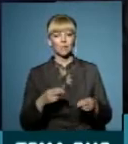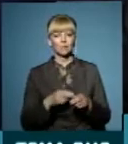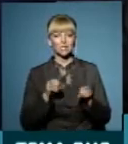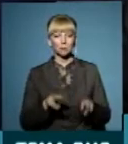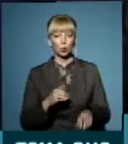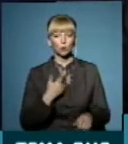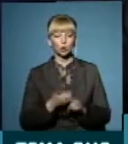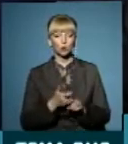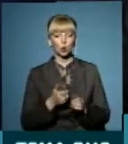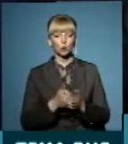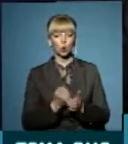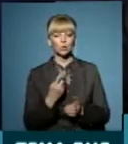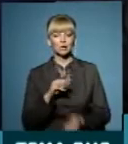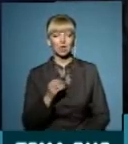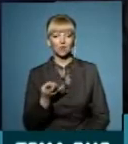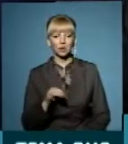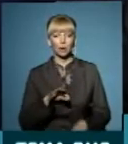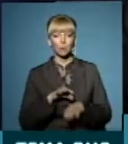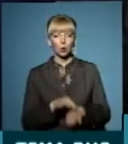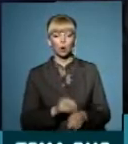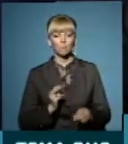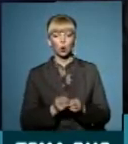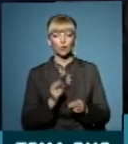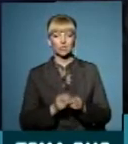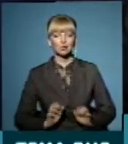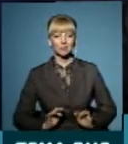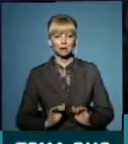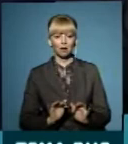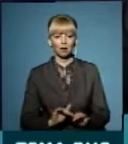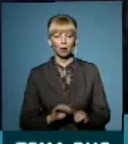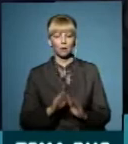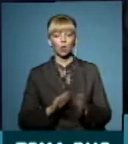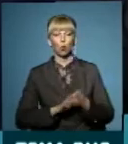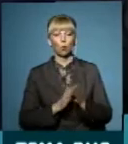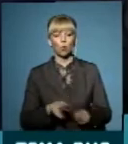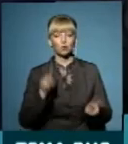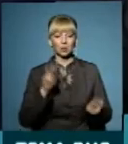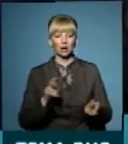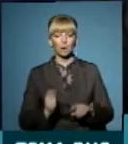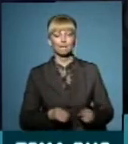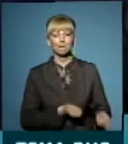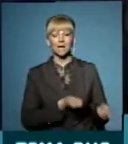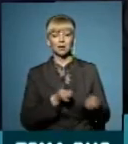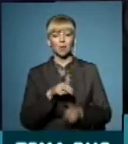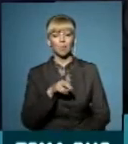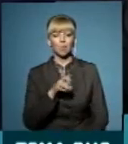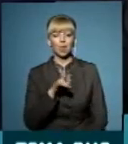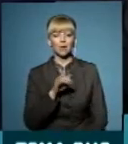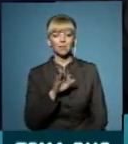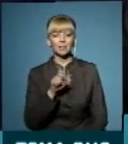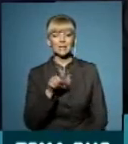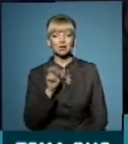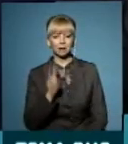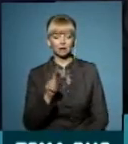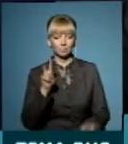у нас до 11 травня проводиться профілактичний захід під умовною назвою «Перевізник». Да, як ми бачимо,